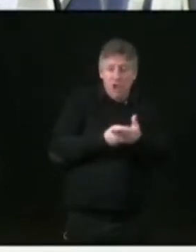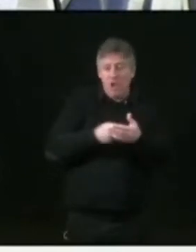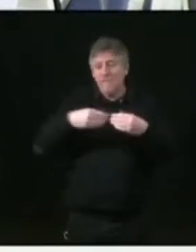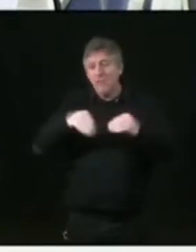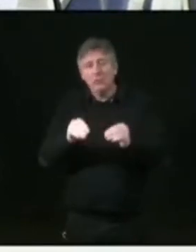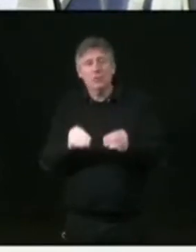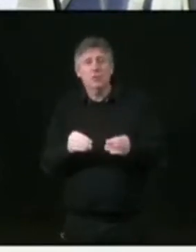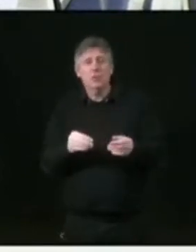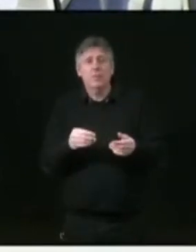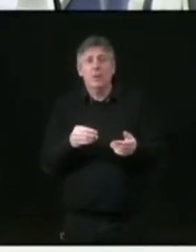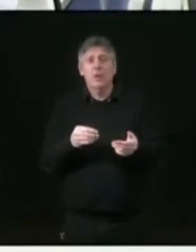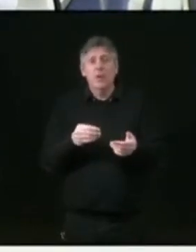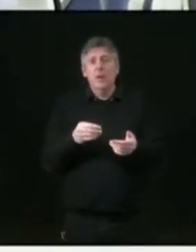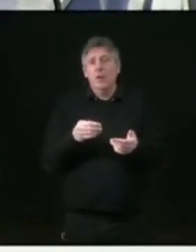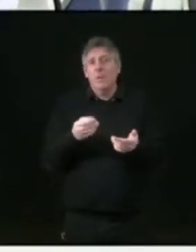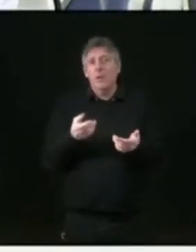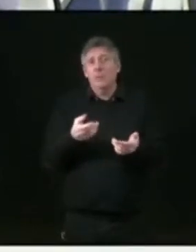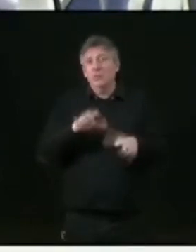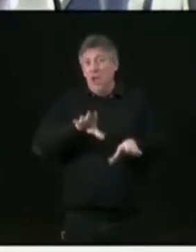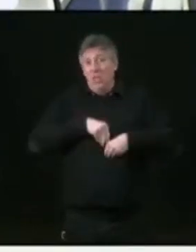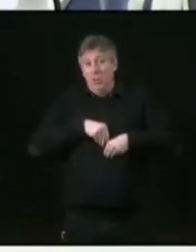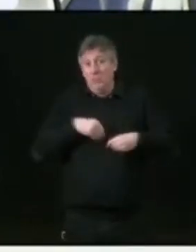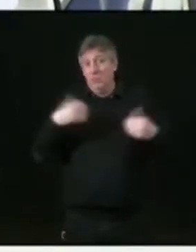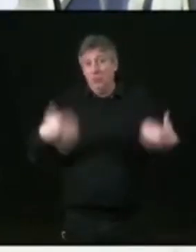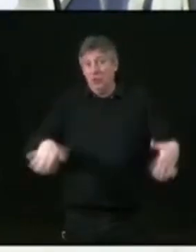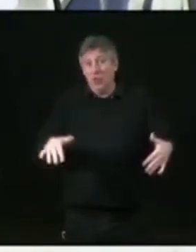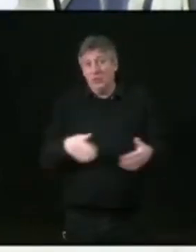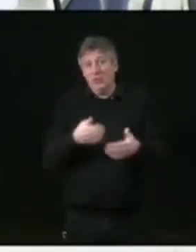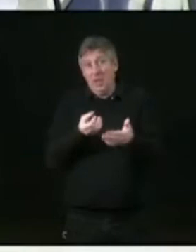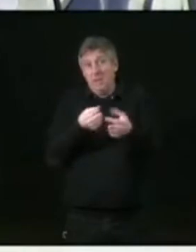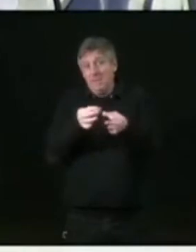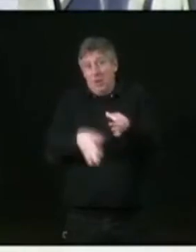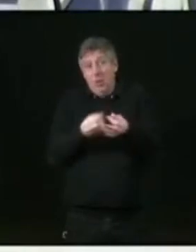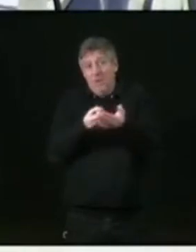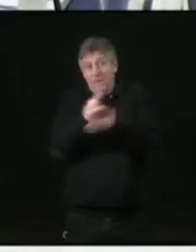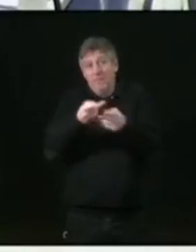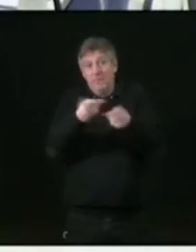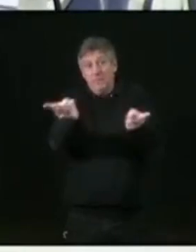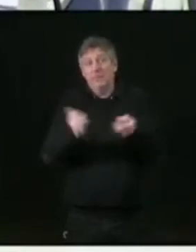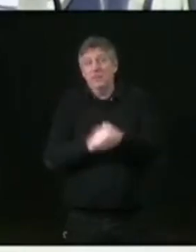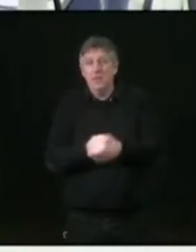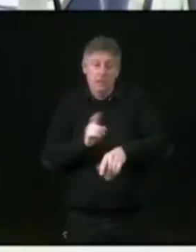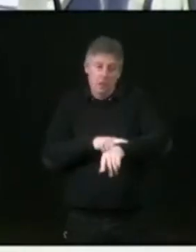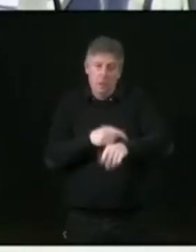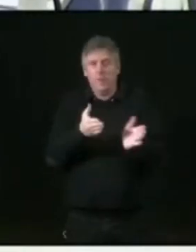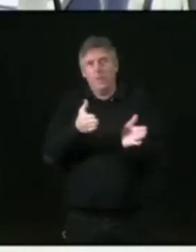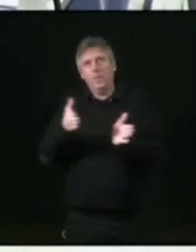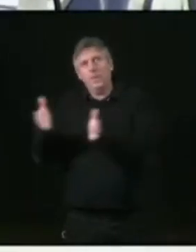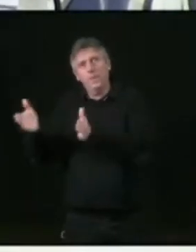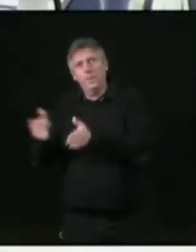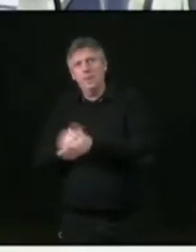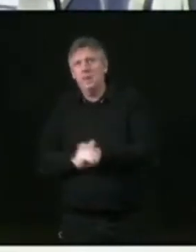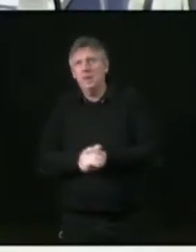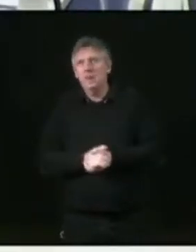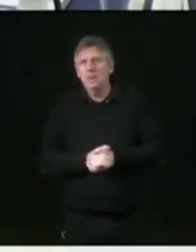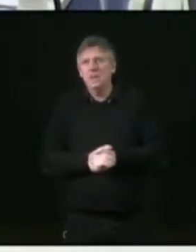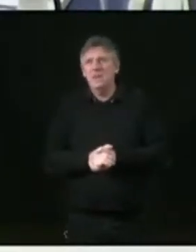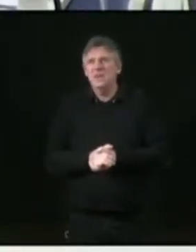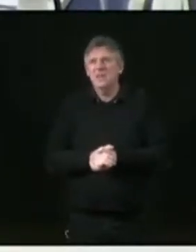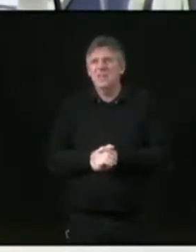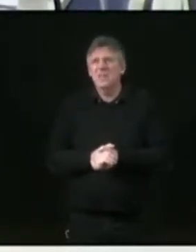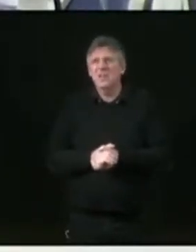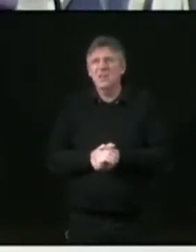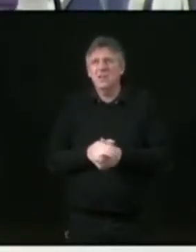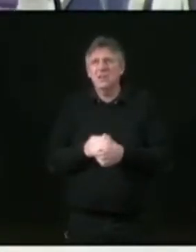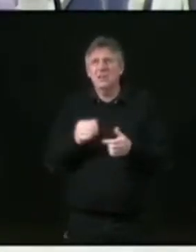quoi. C'est quelque chose qui est déjà fait. Hein. Ok, je vous propose, le temps est déjà très avancé, comme c'est des sujets très